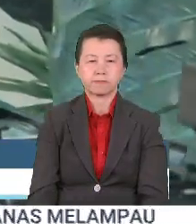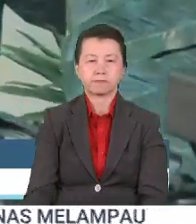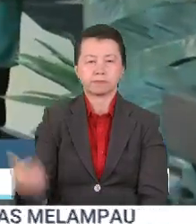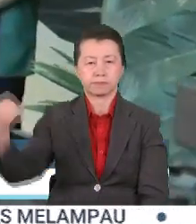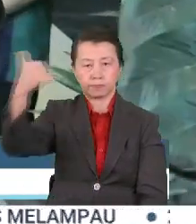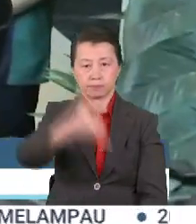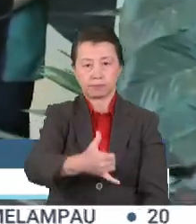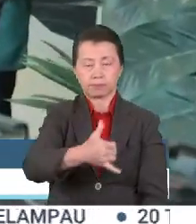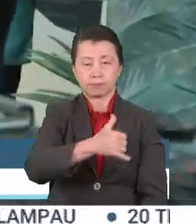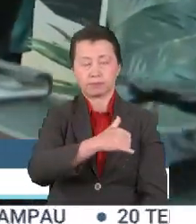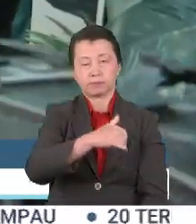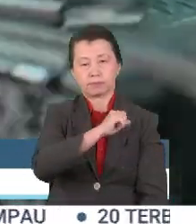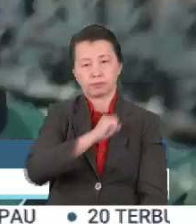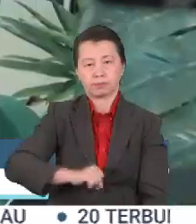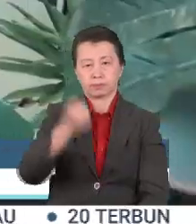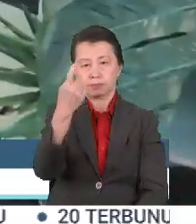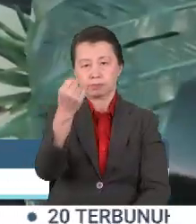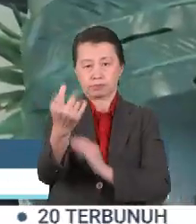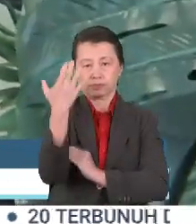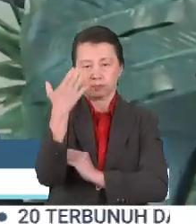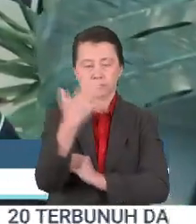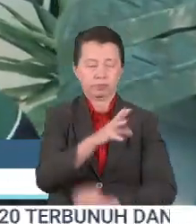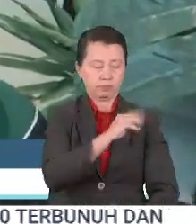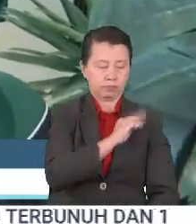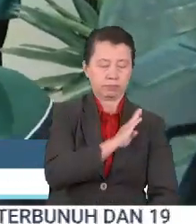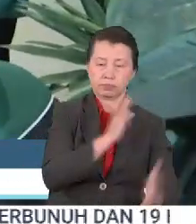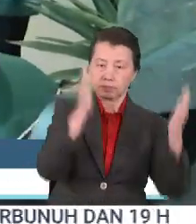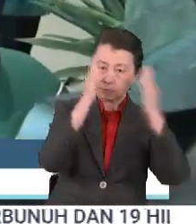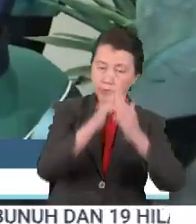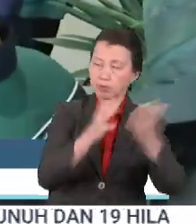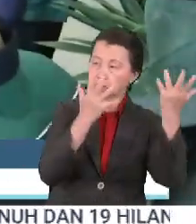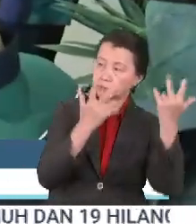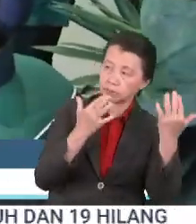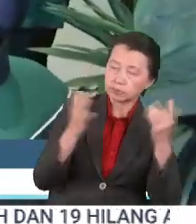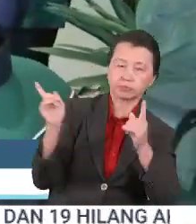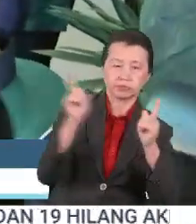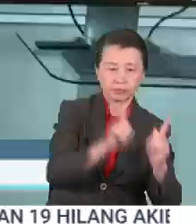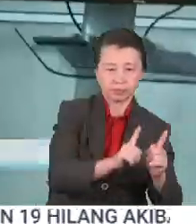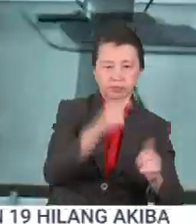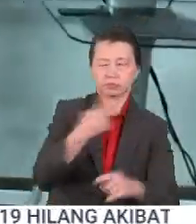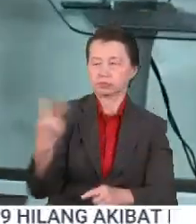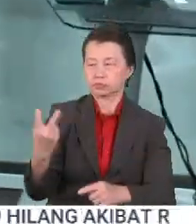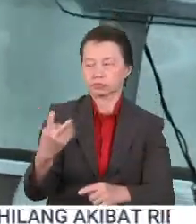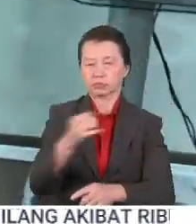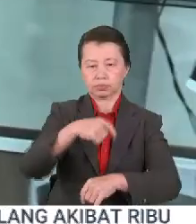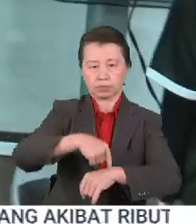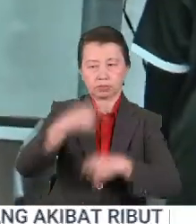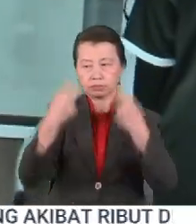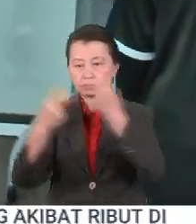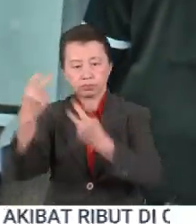Kebangkatan tiba baginda pada pukul 11 pagi disambut Menteri Besar Pahang, Datuk Seri Wan Rosdi Wan Ismail. Baginda berdua meluangkan masa